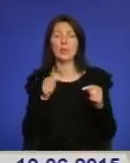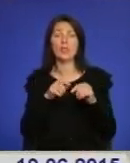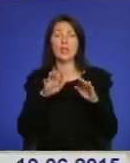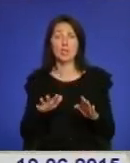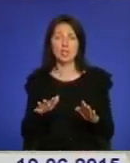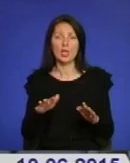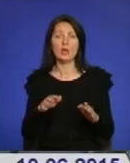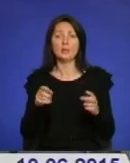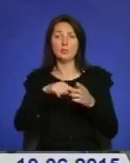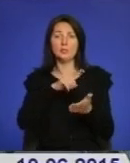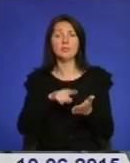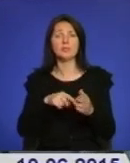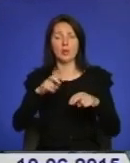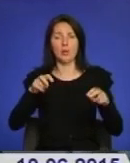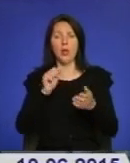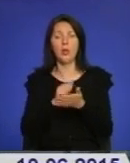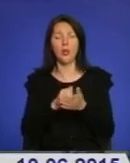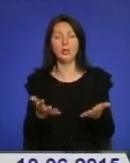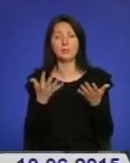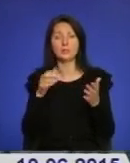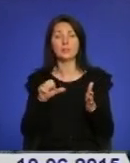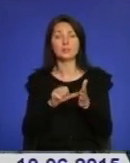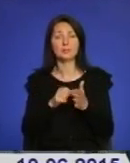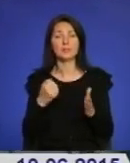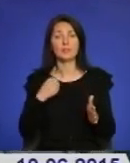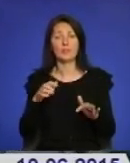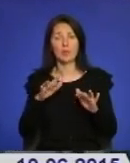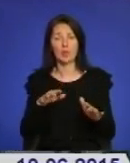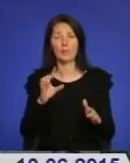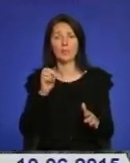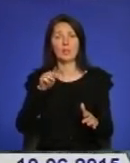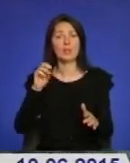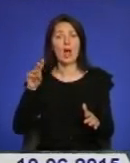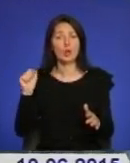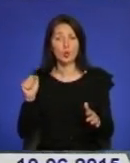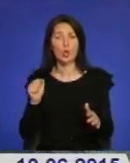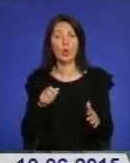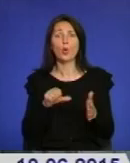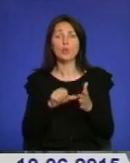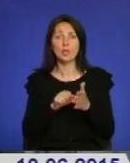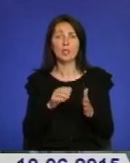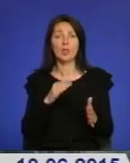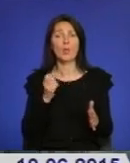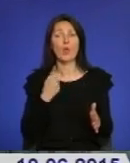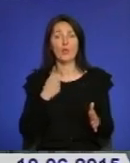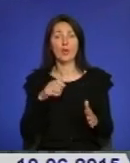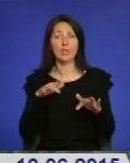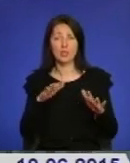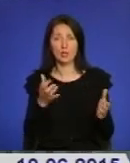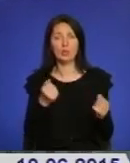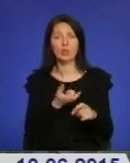прийшов у відділ кадрів, записався в батальйон «Тернопіль». І перший раз виїхали в вересні місяці 2014 року, місто Лисичанське. Відповідно